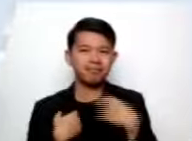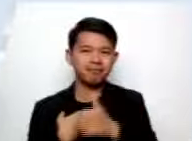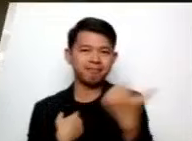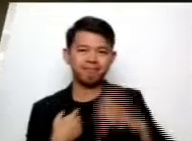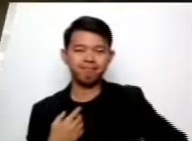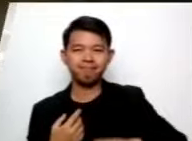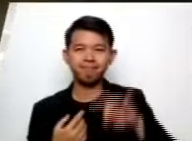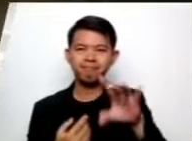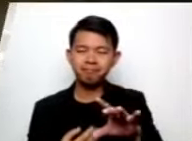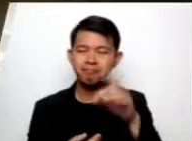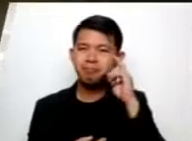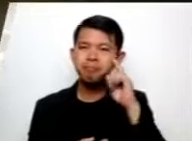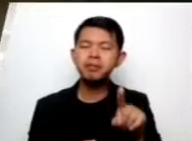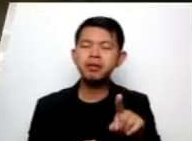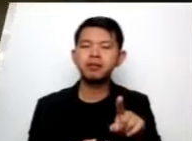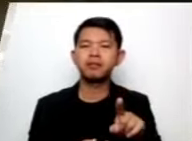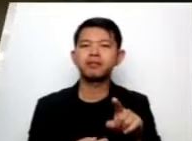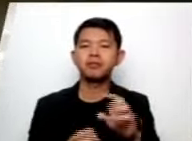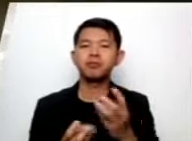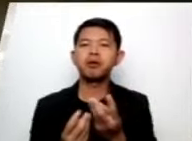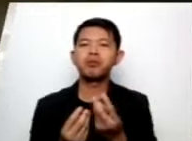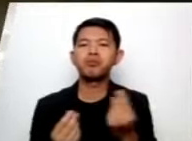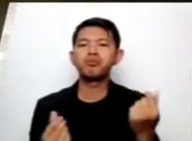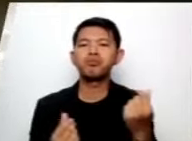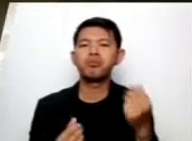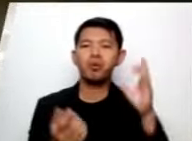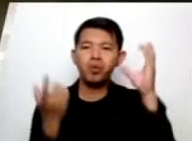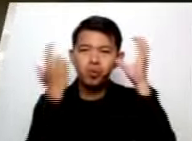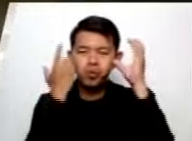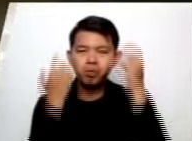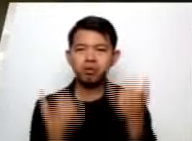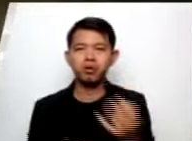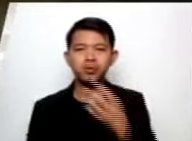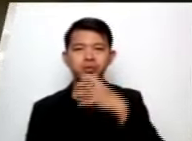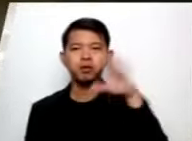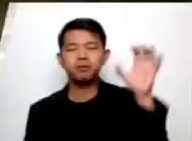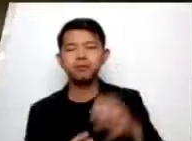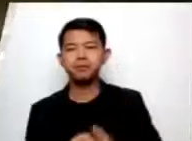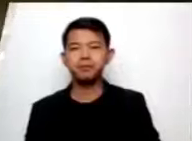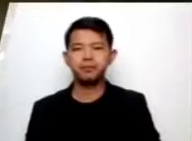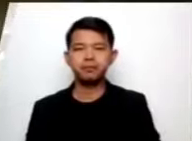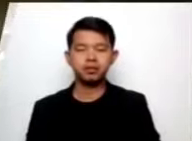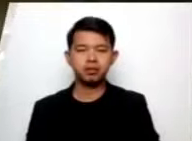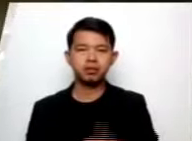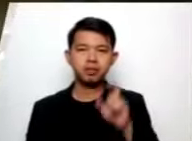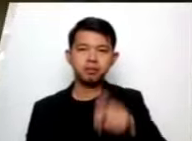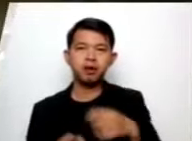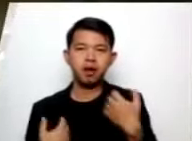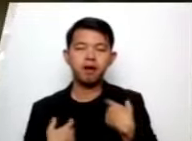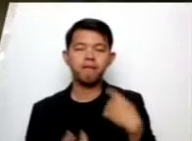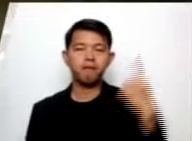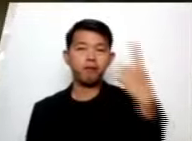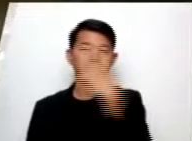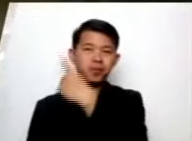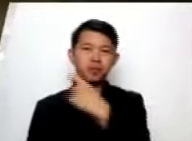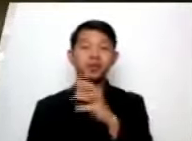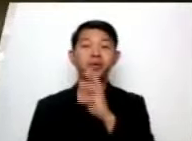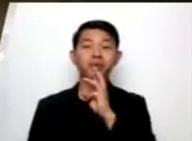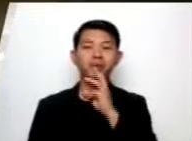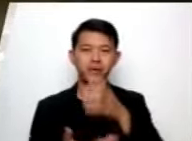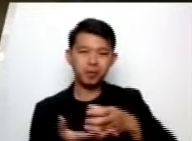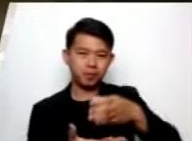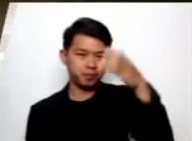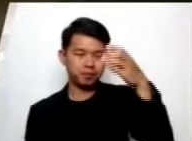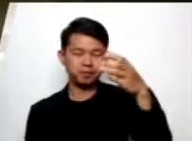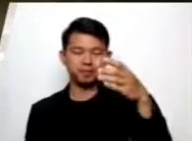panahon. Una, lagyan ng tubig ang mga extra na spray bottle para may pang-spray sa mukha at batok. Imbes naman na bumili ng